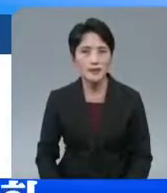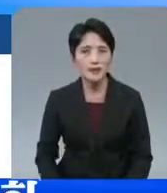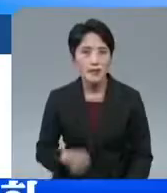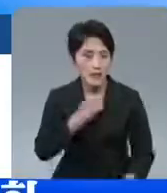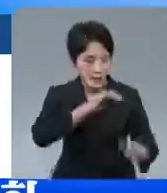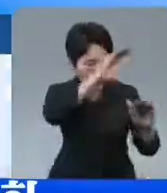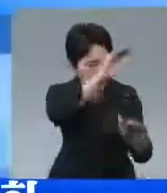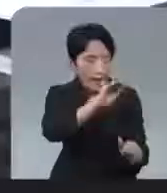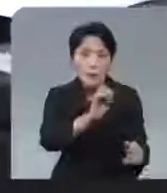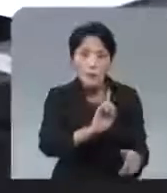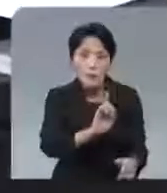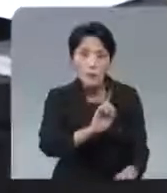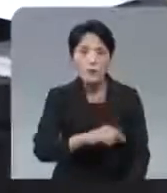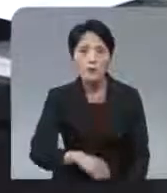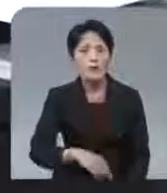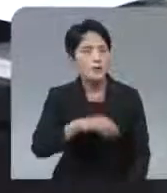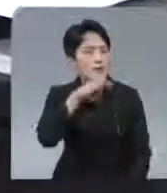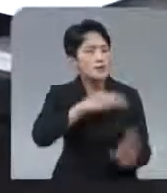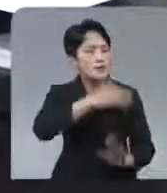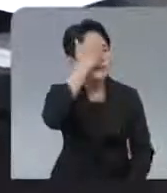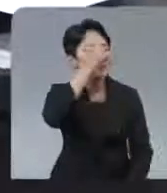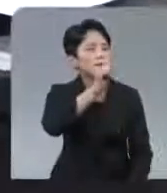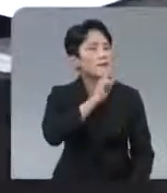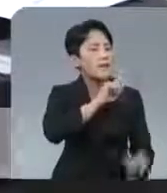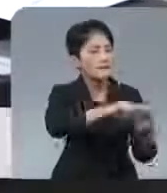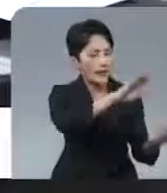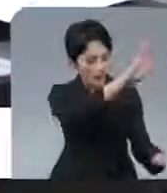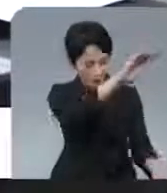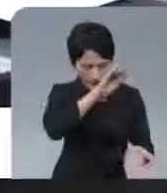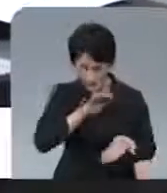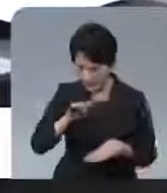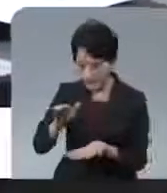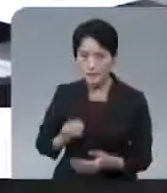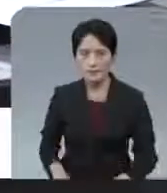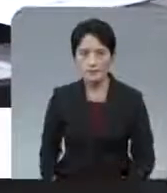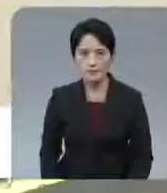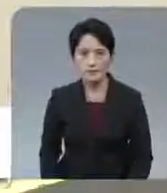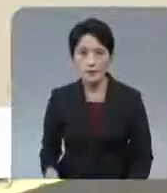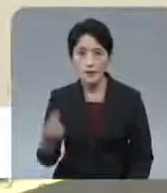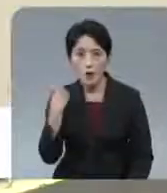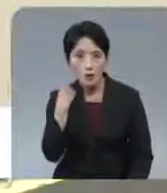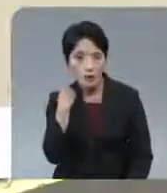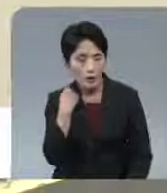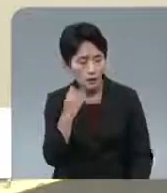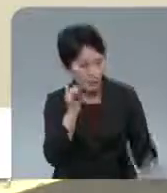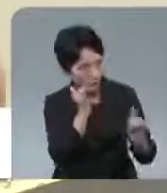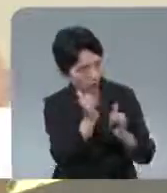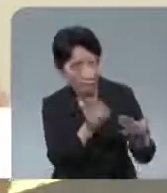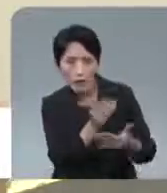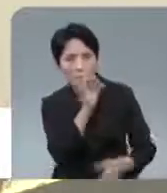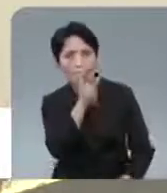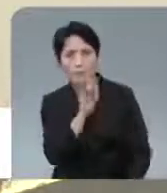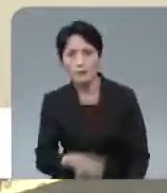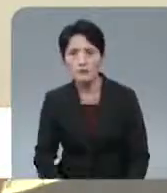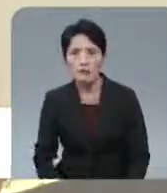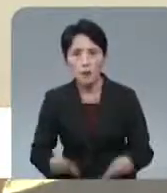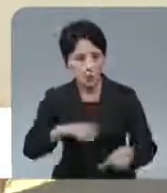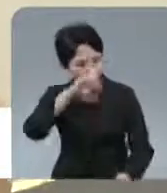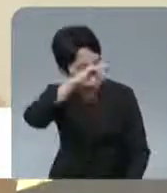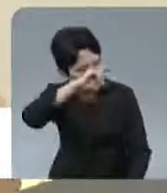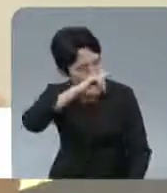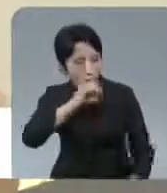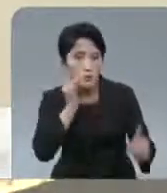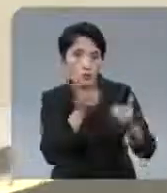事実上演習が始まった10日にダウンを発表し韓米合同軍事演習に対して強い